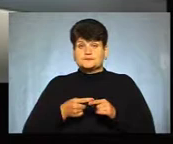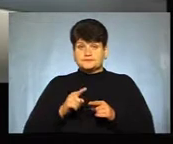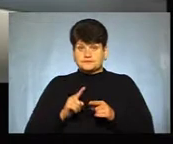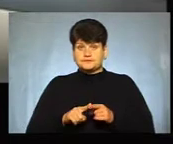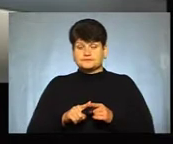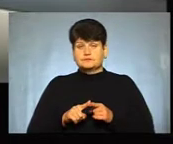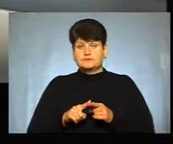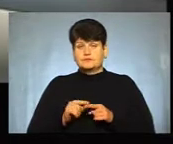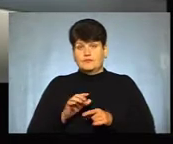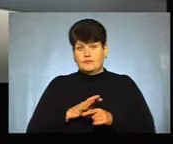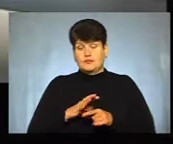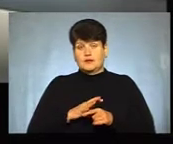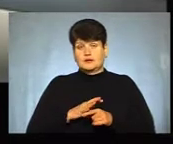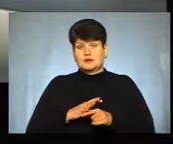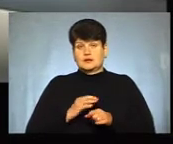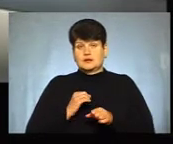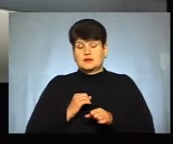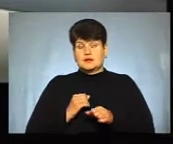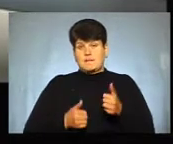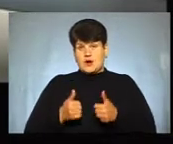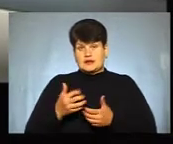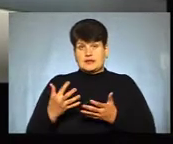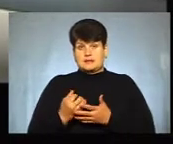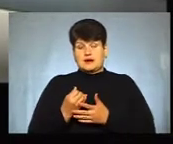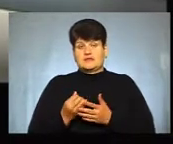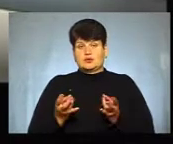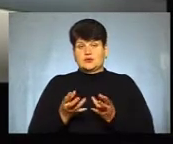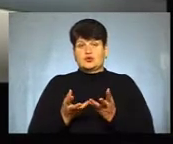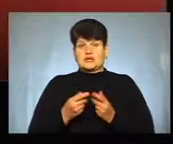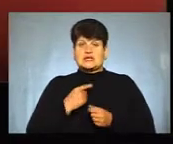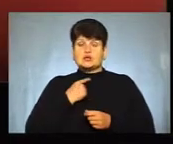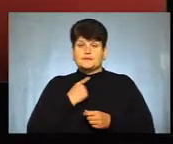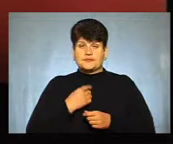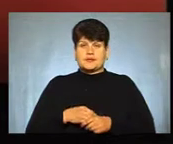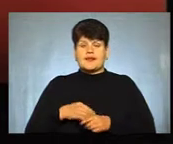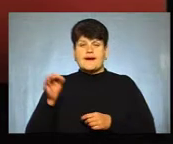зону і відповідно став проєктного, набрав необхідну кількість голосів. І нагадайте, будь ласка,